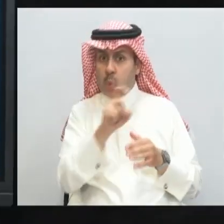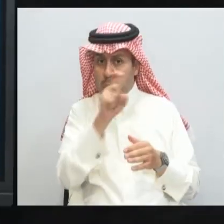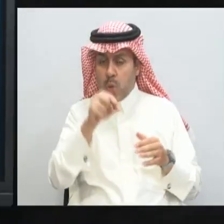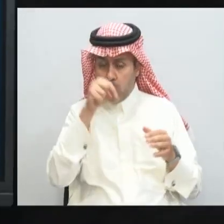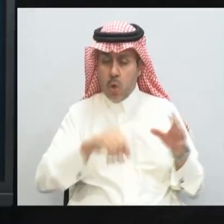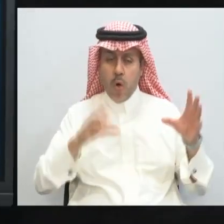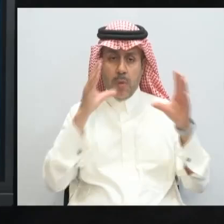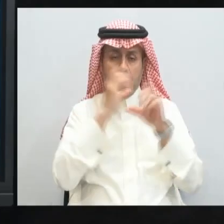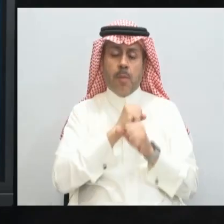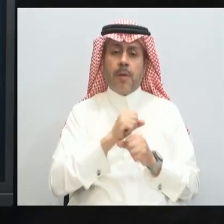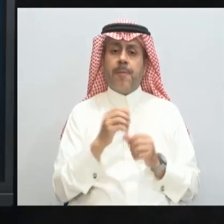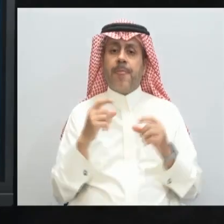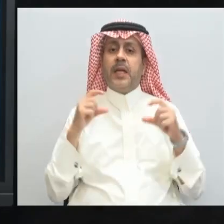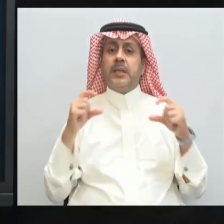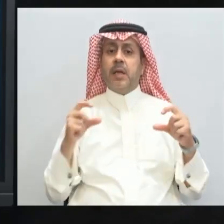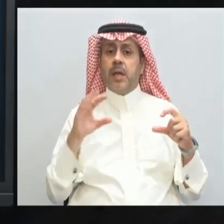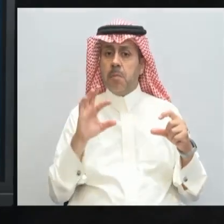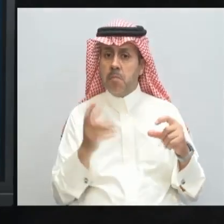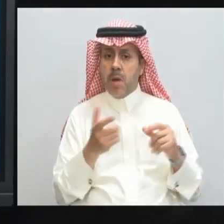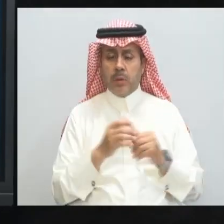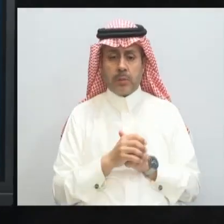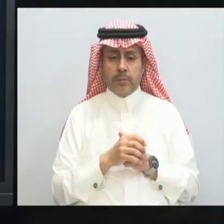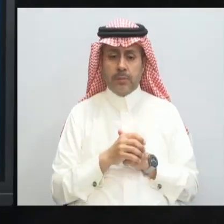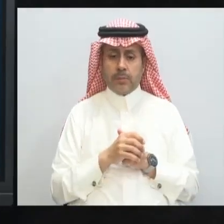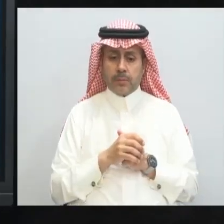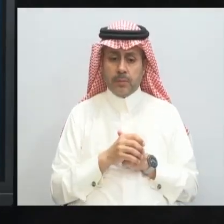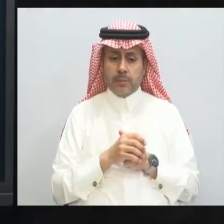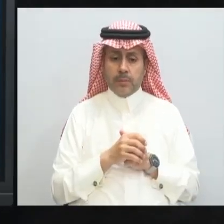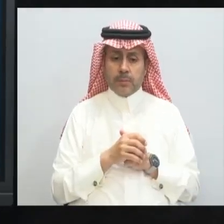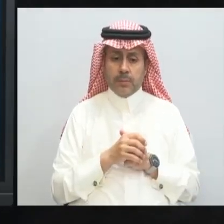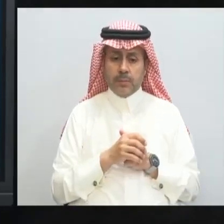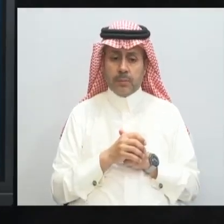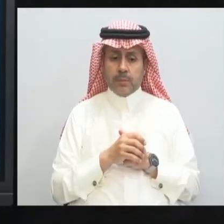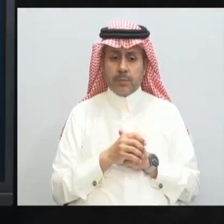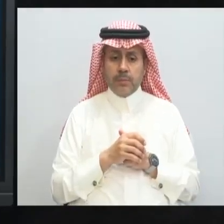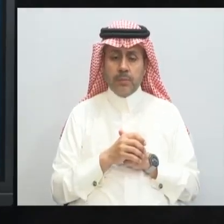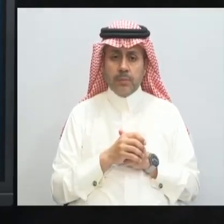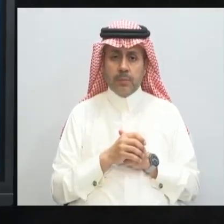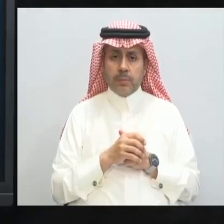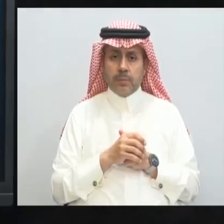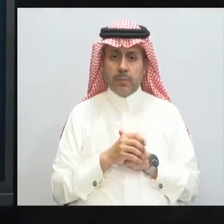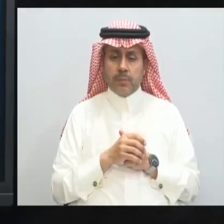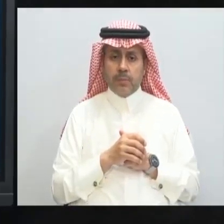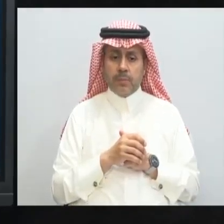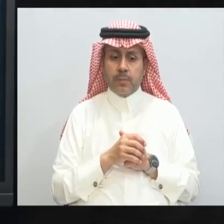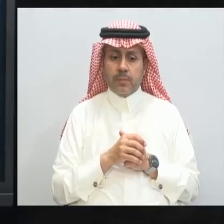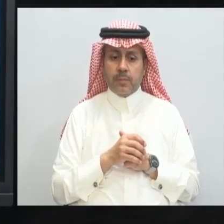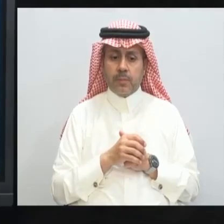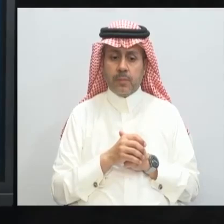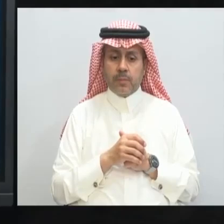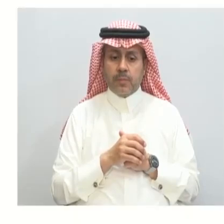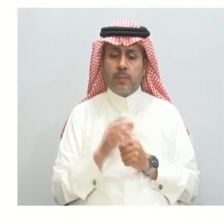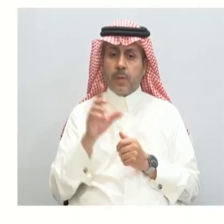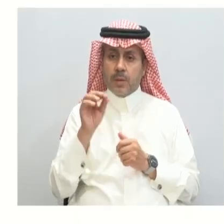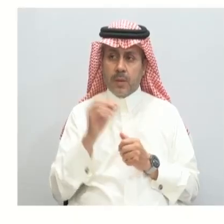التكاثر تدل على هذا الامر ان الناس يسالون عن كل انواع النعيم يوم القيامه